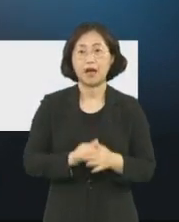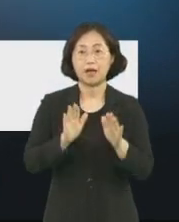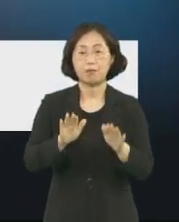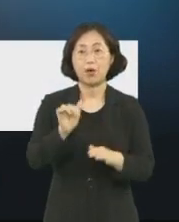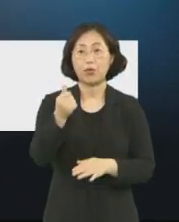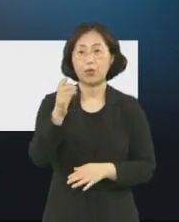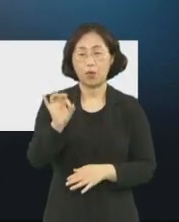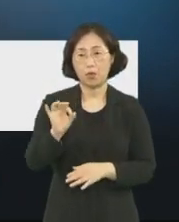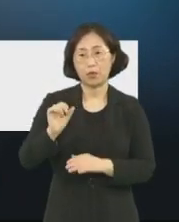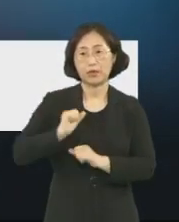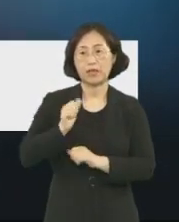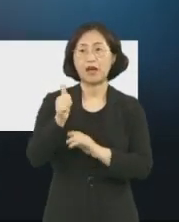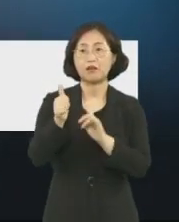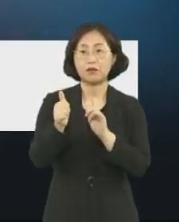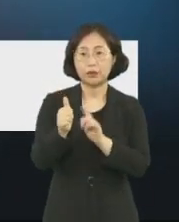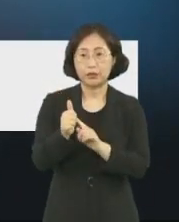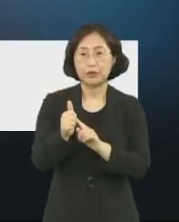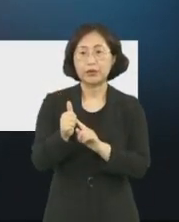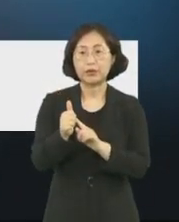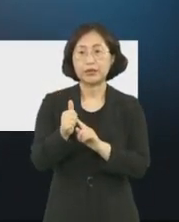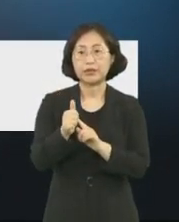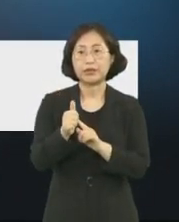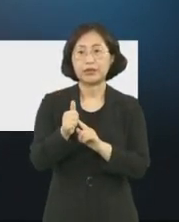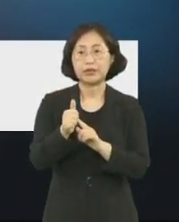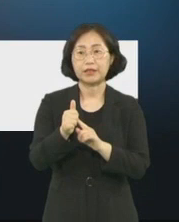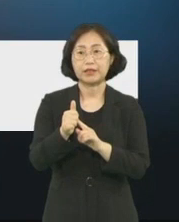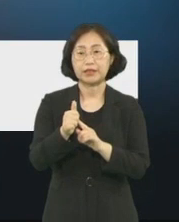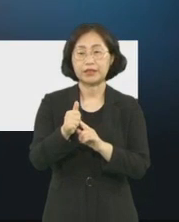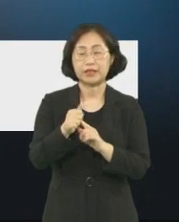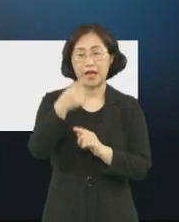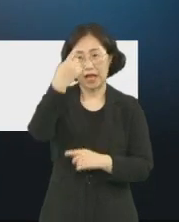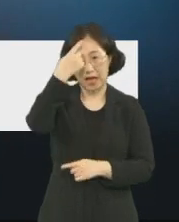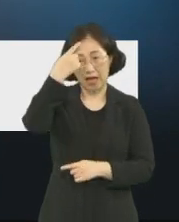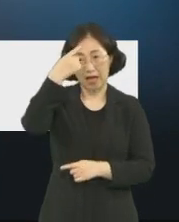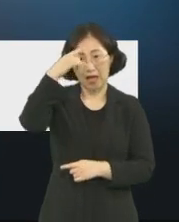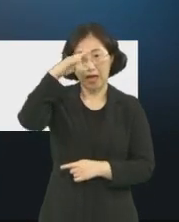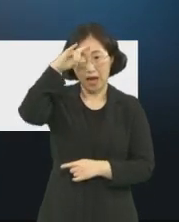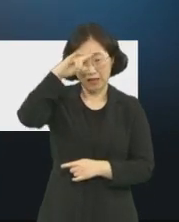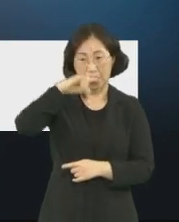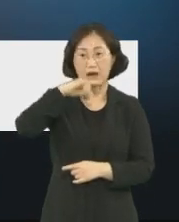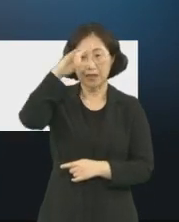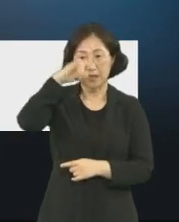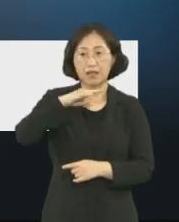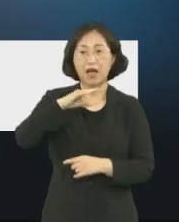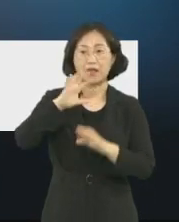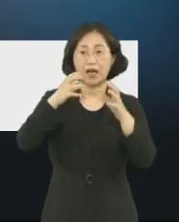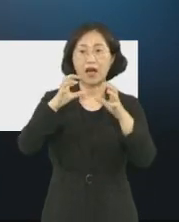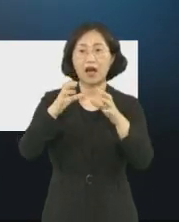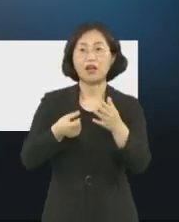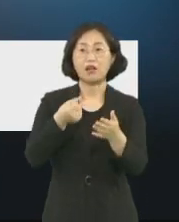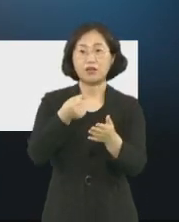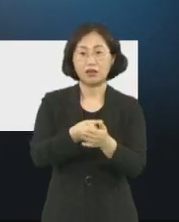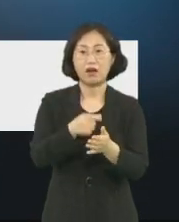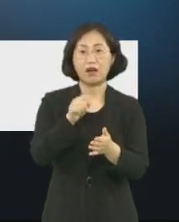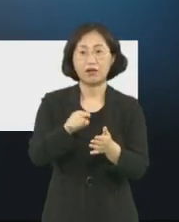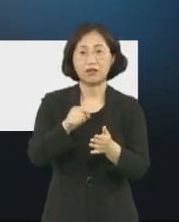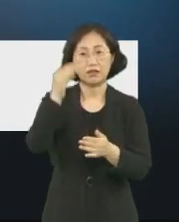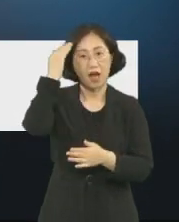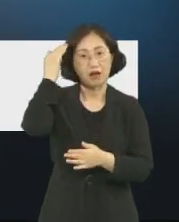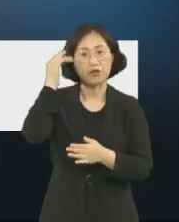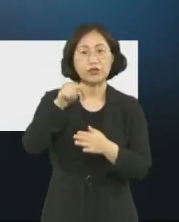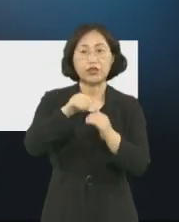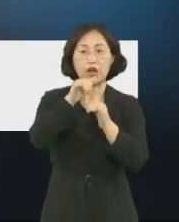о согласии в перезахоронении праха генерала Хомбондо – это большой знак уважения и